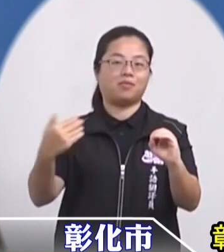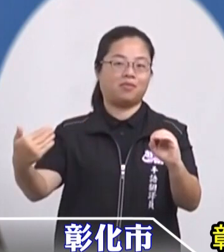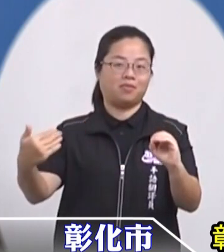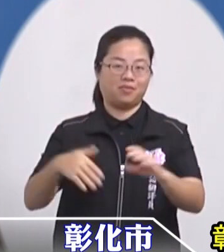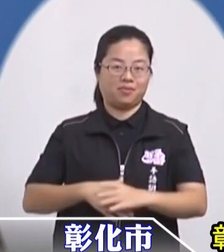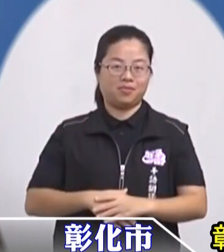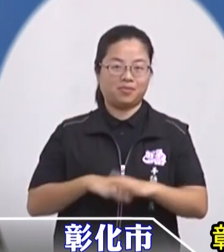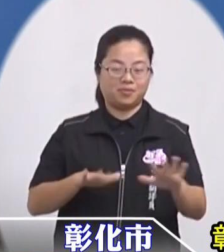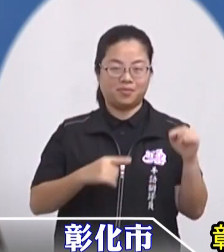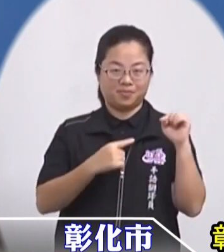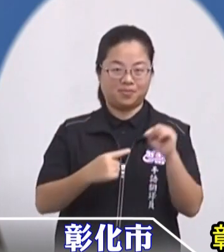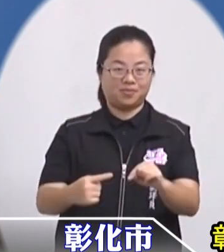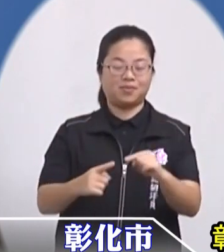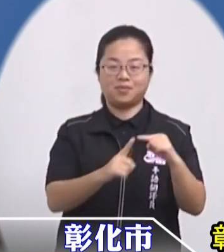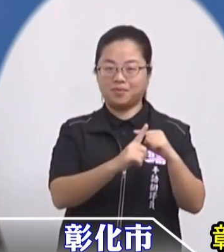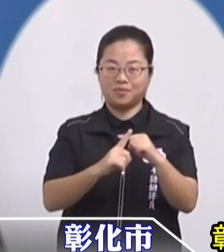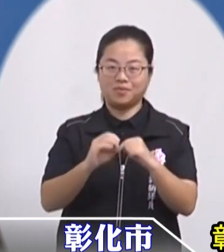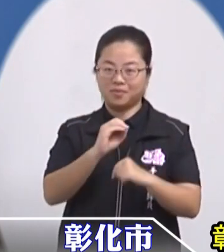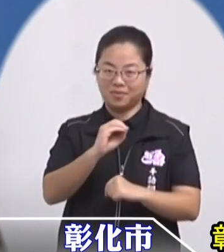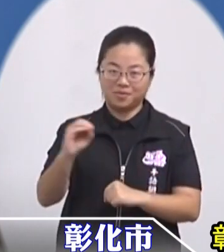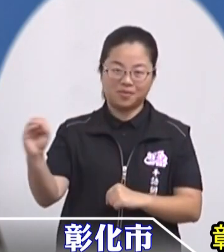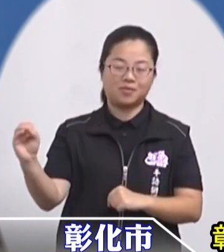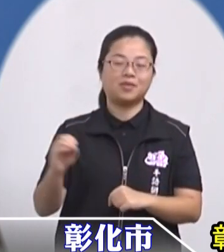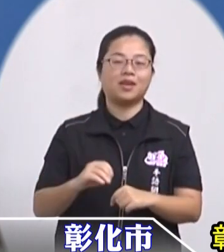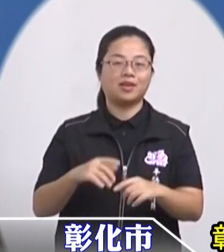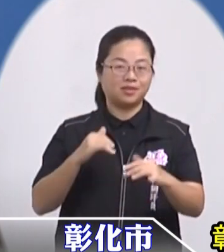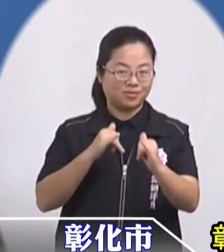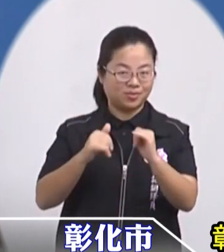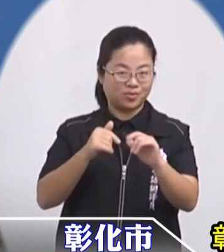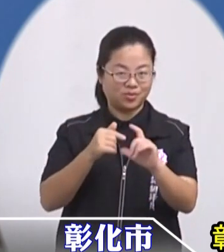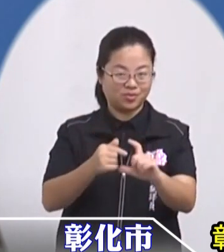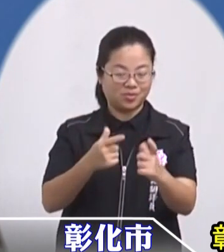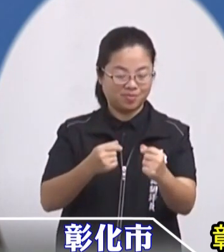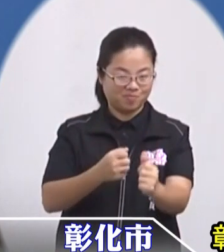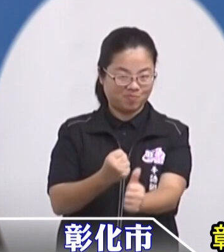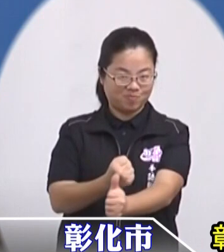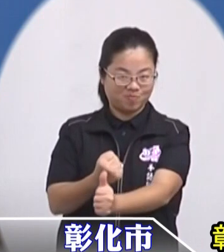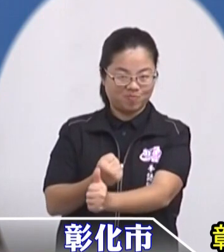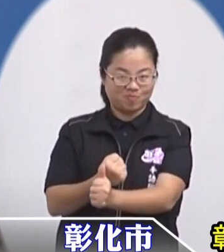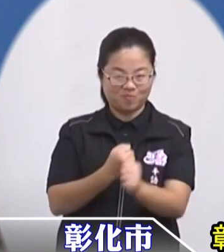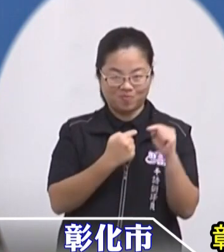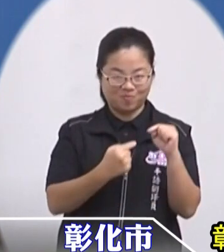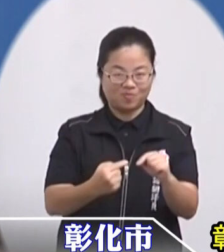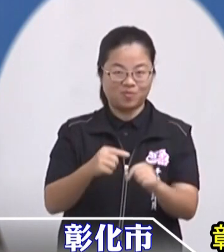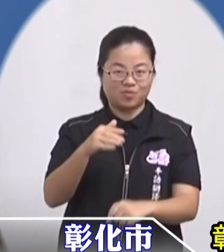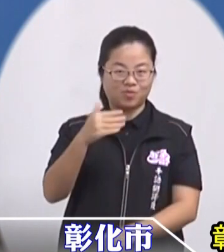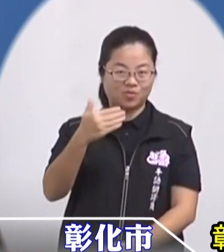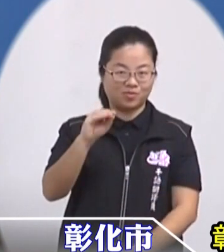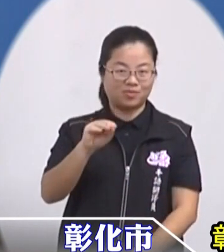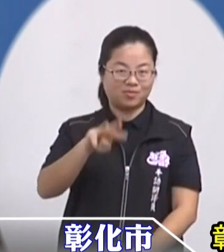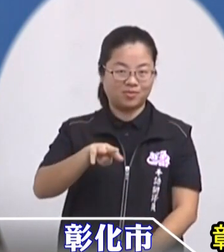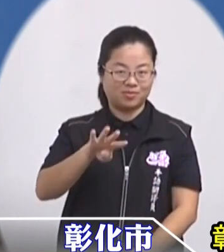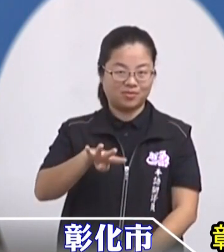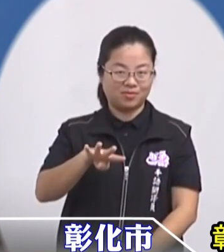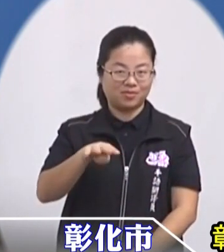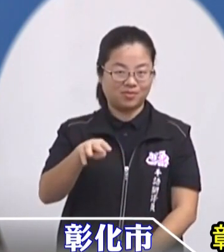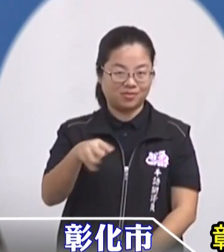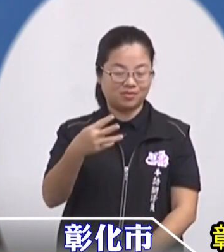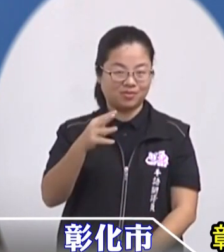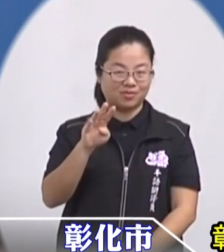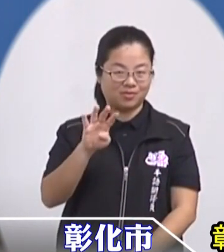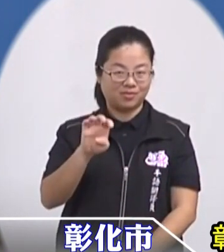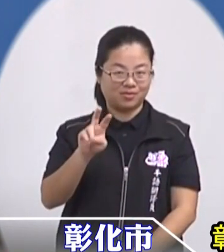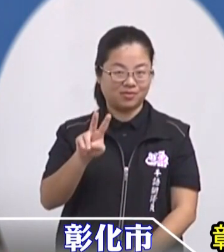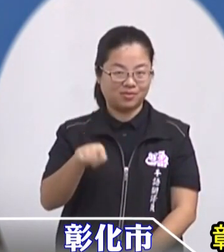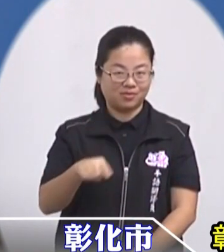看虽然我们持续都是零，还是不断的在做社区的一个监控哈，有94,342人，我们居家隔离